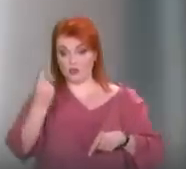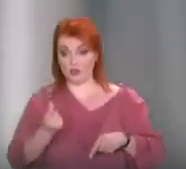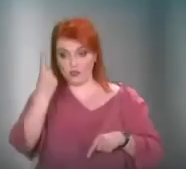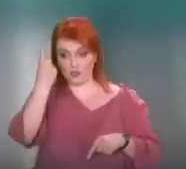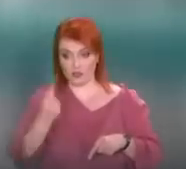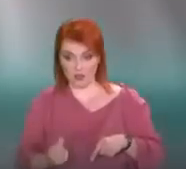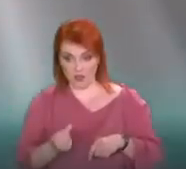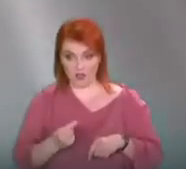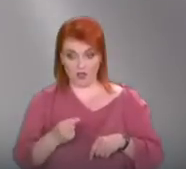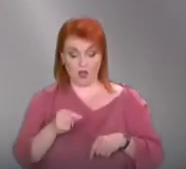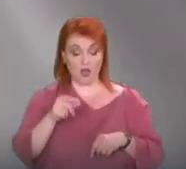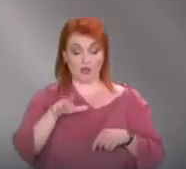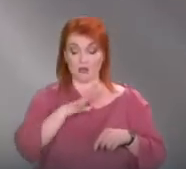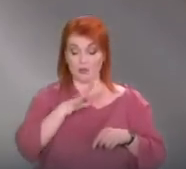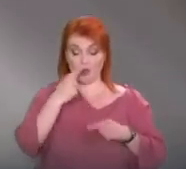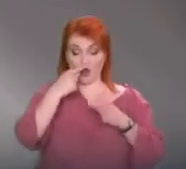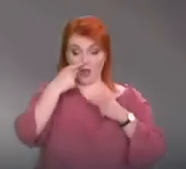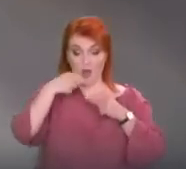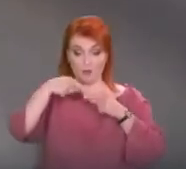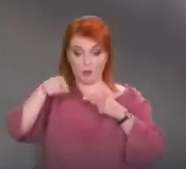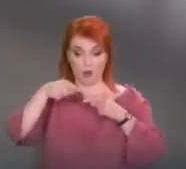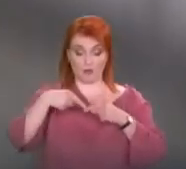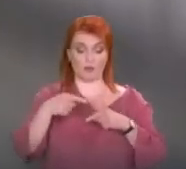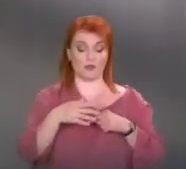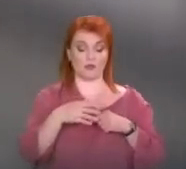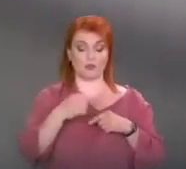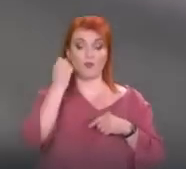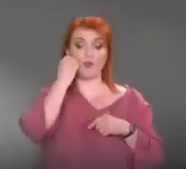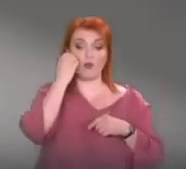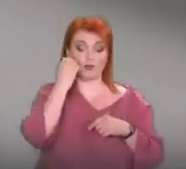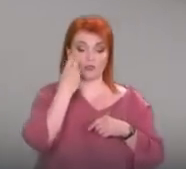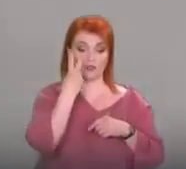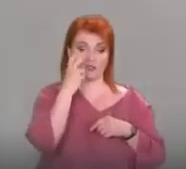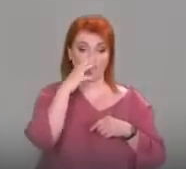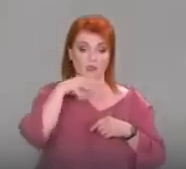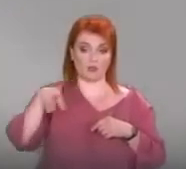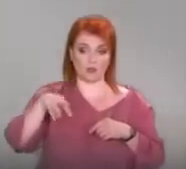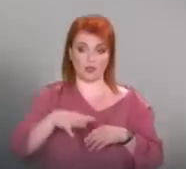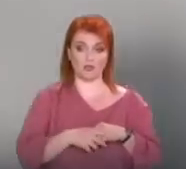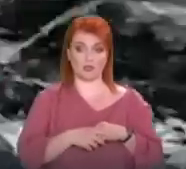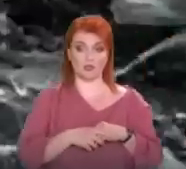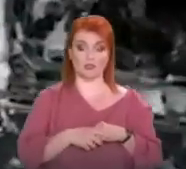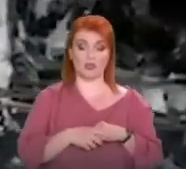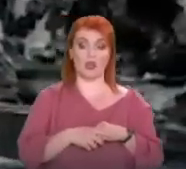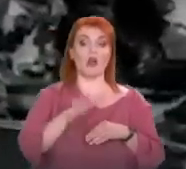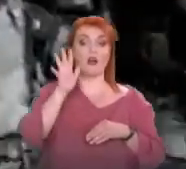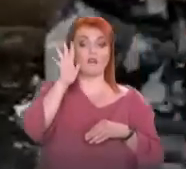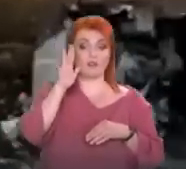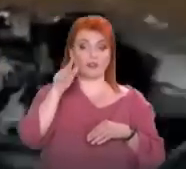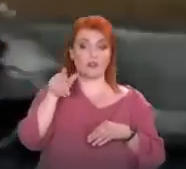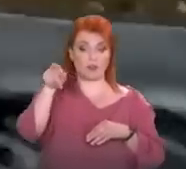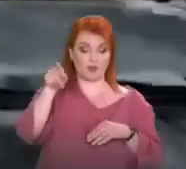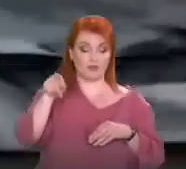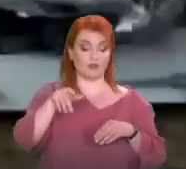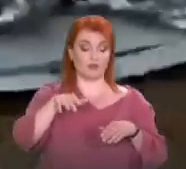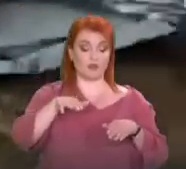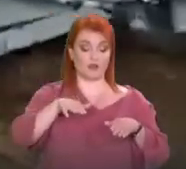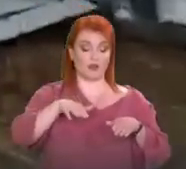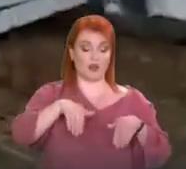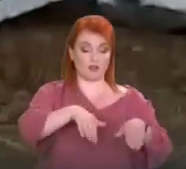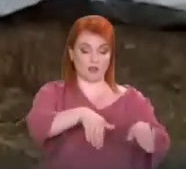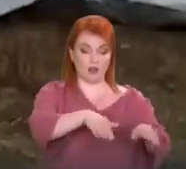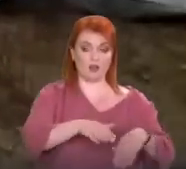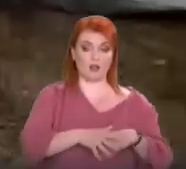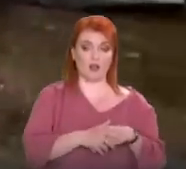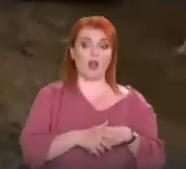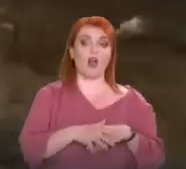Prigojin, civilii erau bucuroși să-i vadă. Pe parcursul marșului, mercenarii au fost atacați de aviație, iar în urma ripostei lor a fost doborât